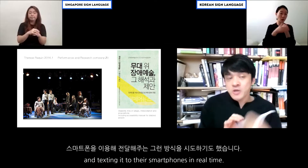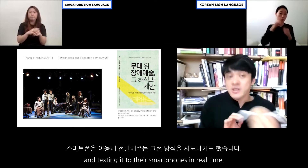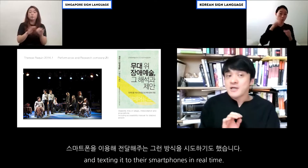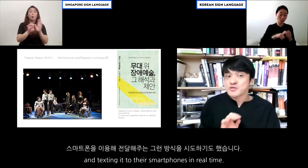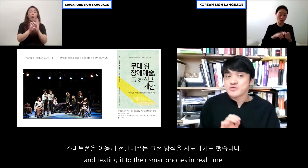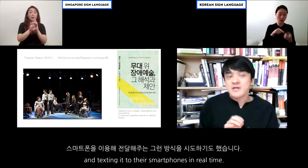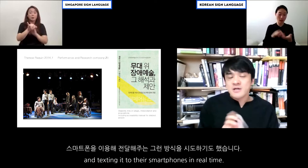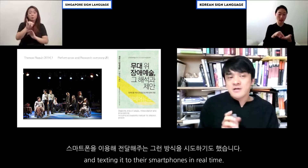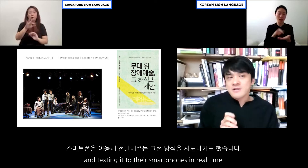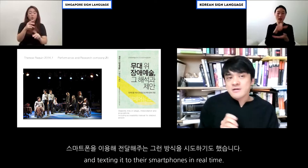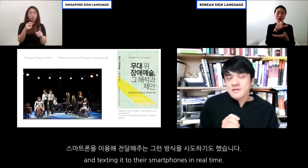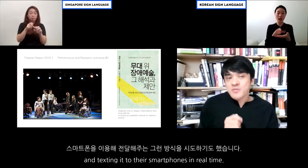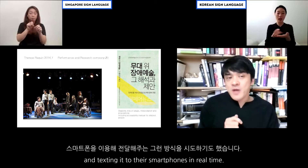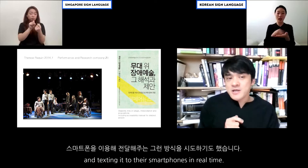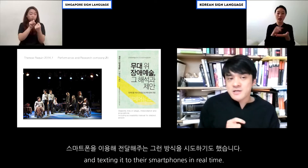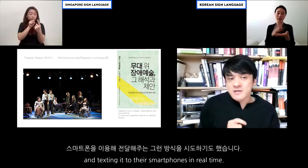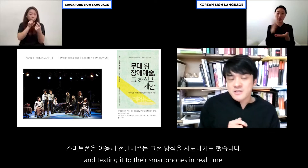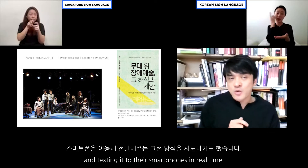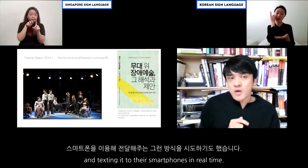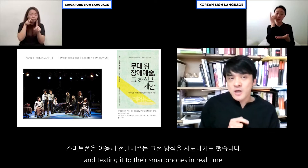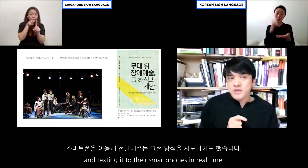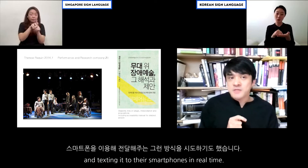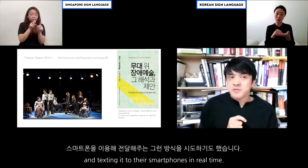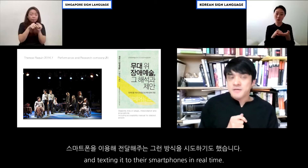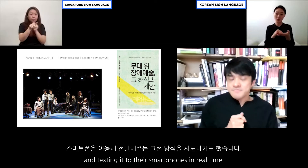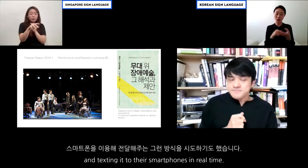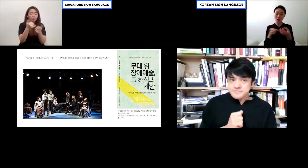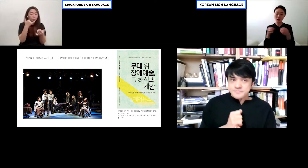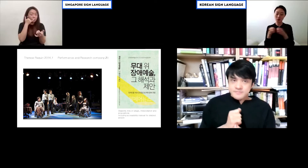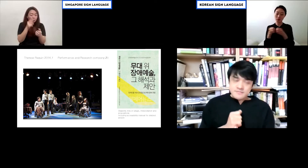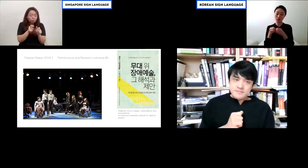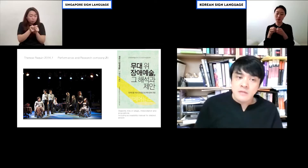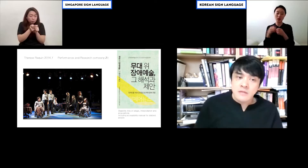이용해 전달해주는 그런 방식을 시도하기도 했습니다.